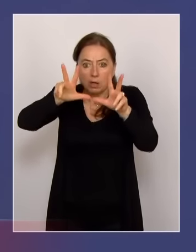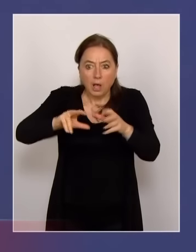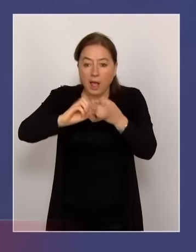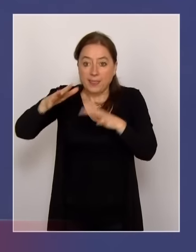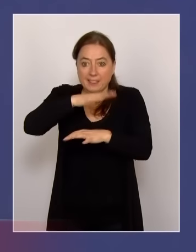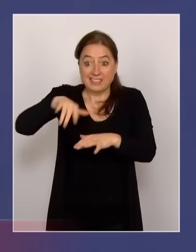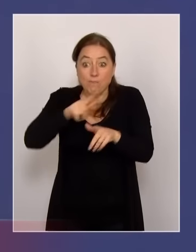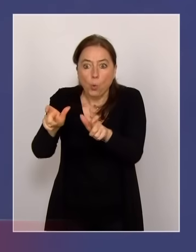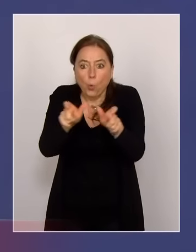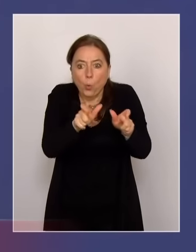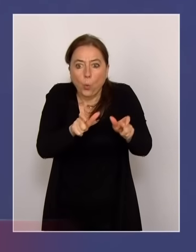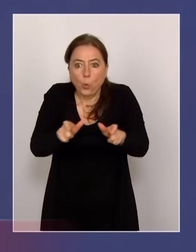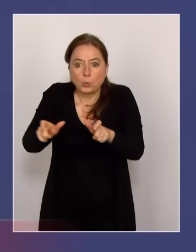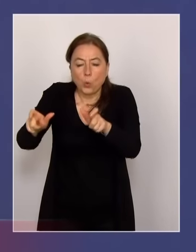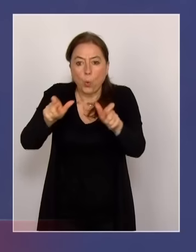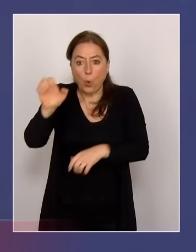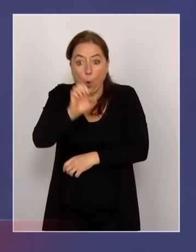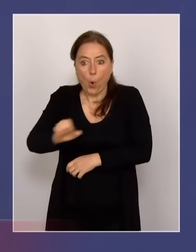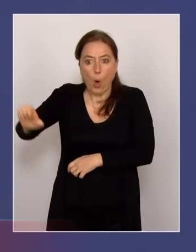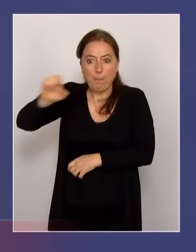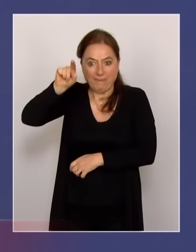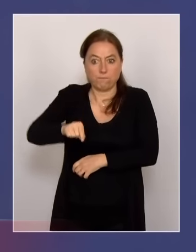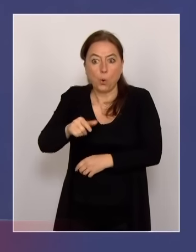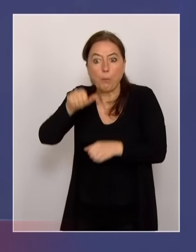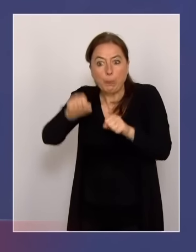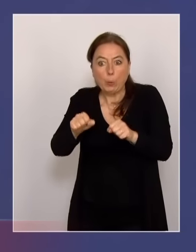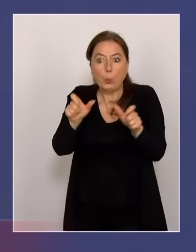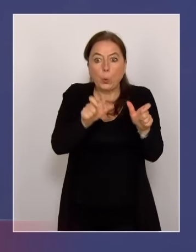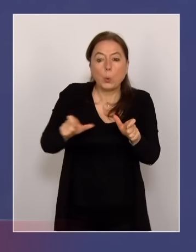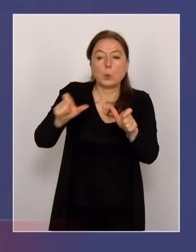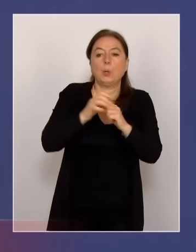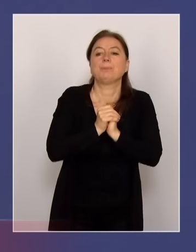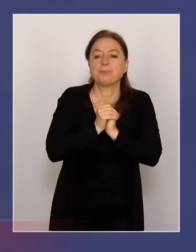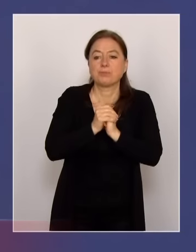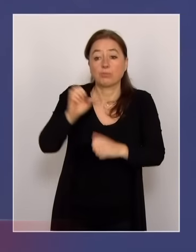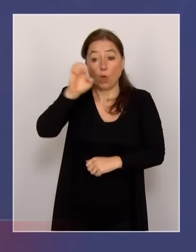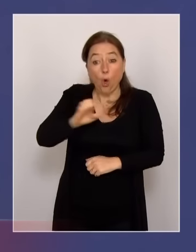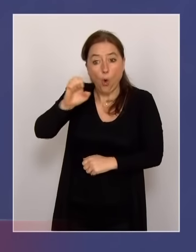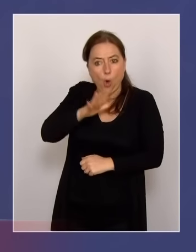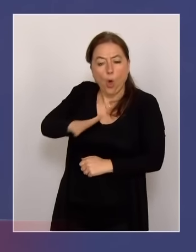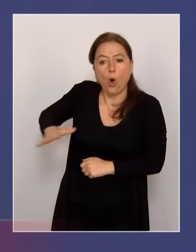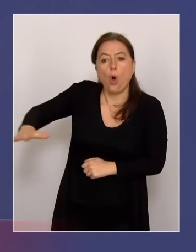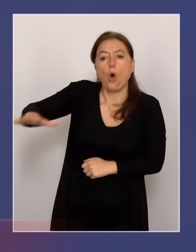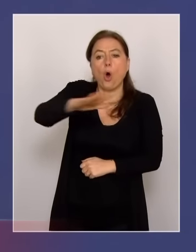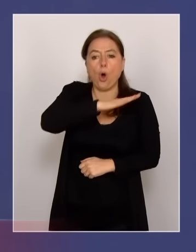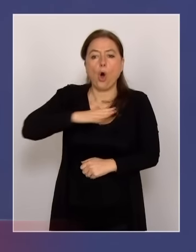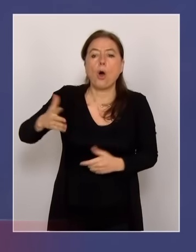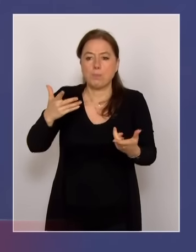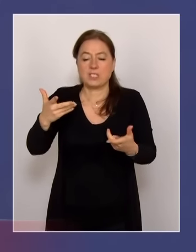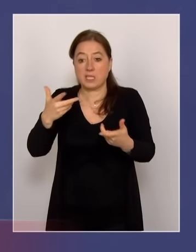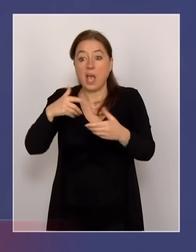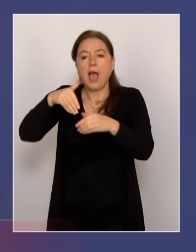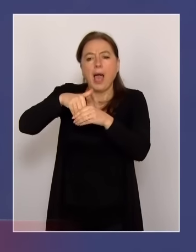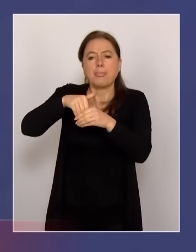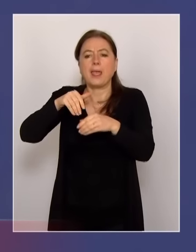ni en termes de modération, ni en termes de retenue. Et c'est en Européen, dans le cadre d'un tel Conseil, que nous pouvons